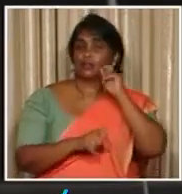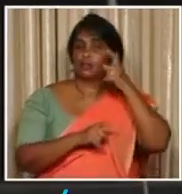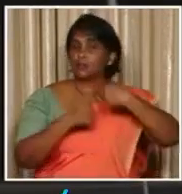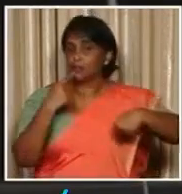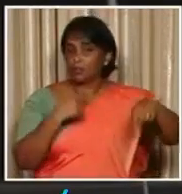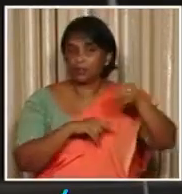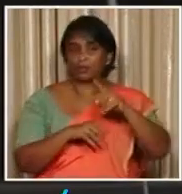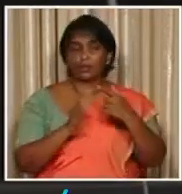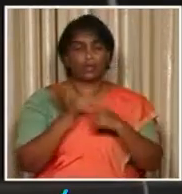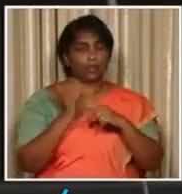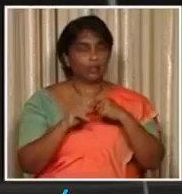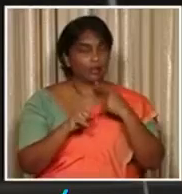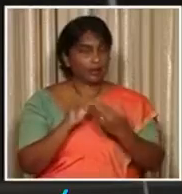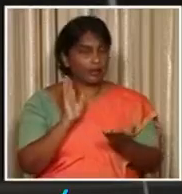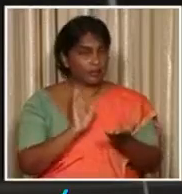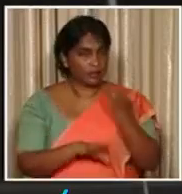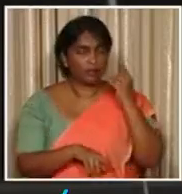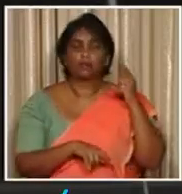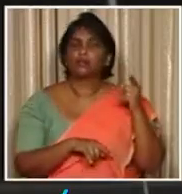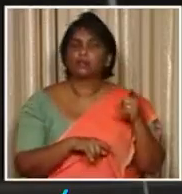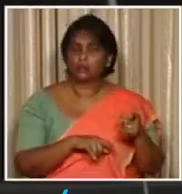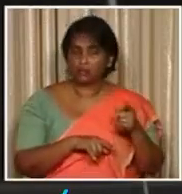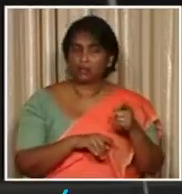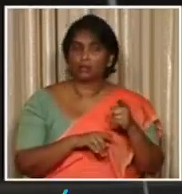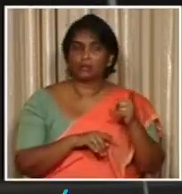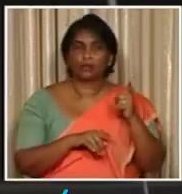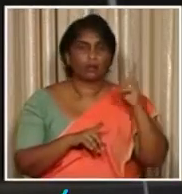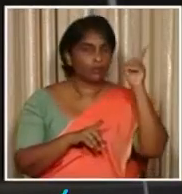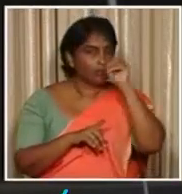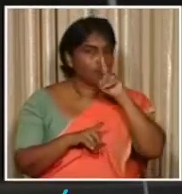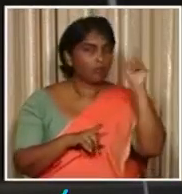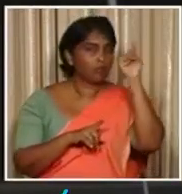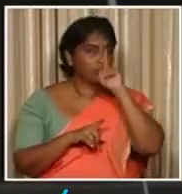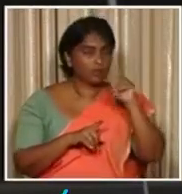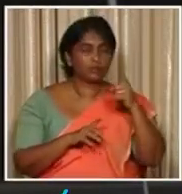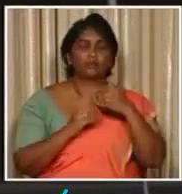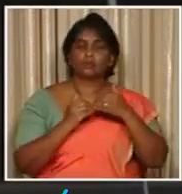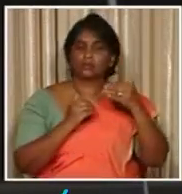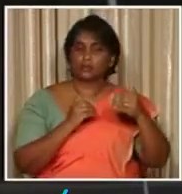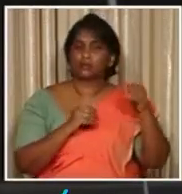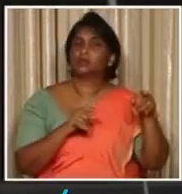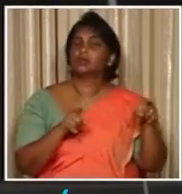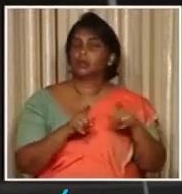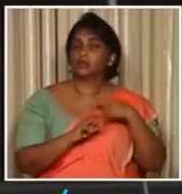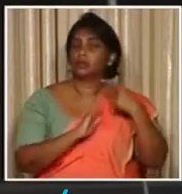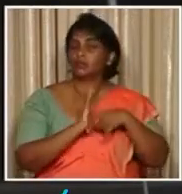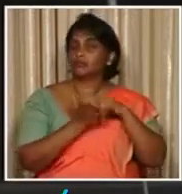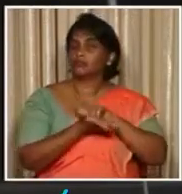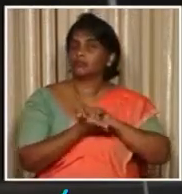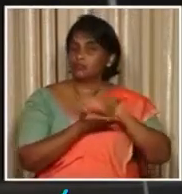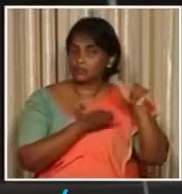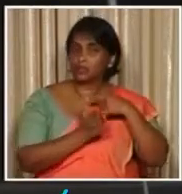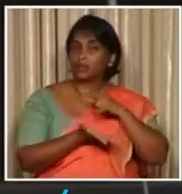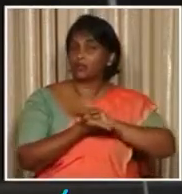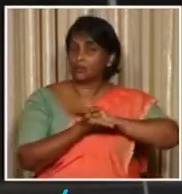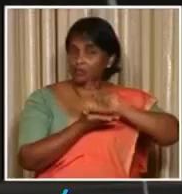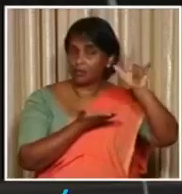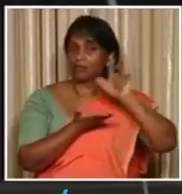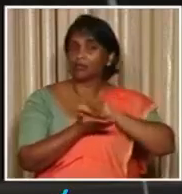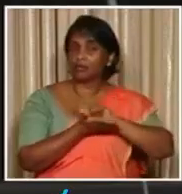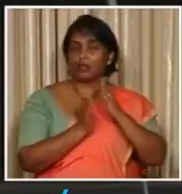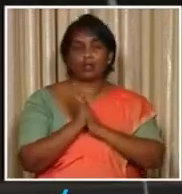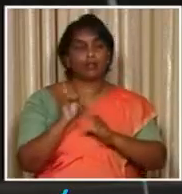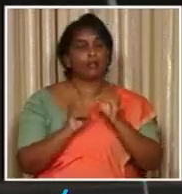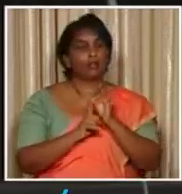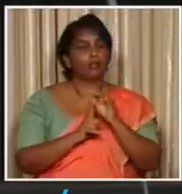ජනතාවට බදු වැඩි කරන්නත් මේ මාසයක් ගානේ සති කීපයකට සැරයක් රට යන්නත් රට යනකොට